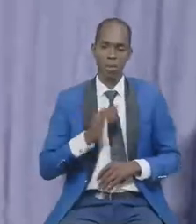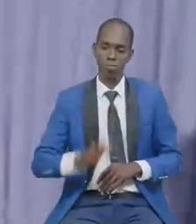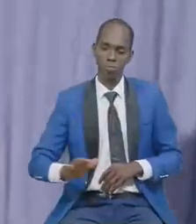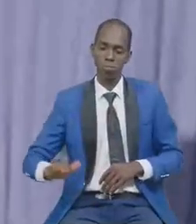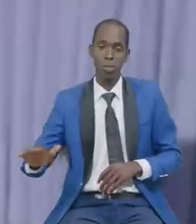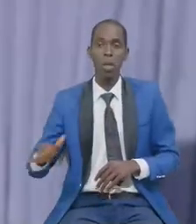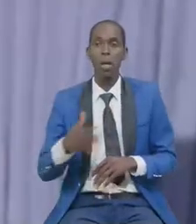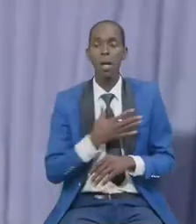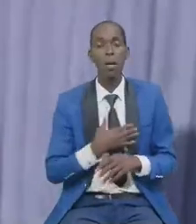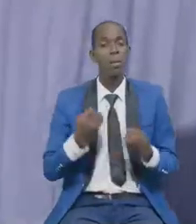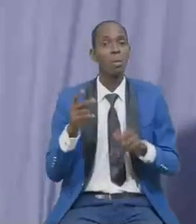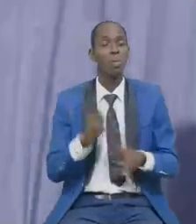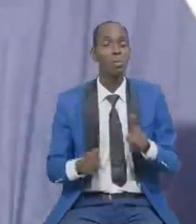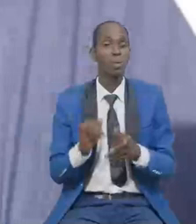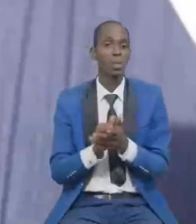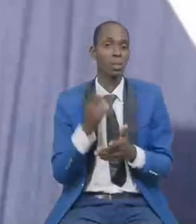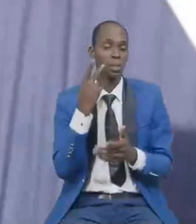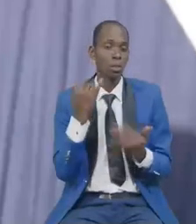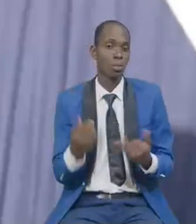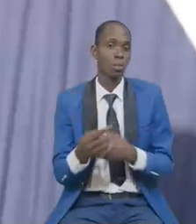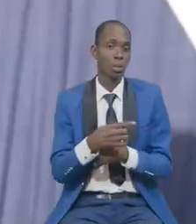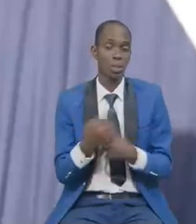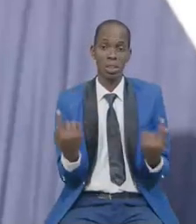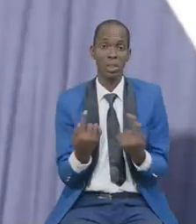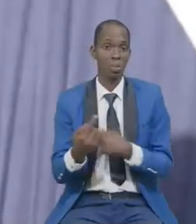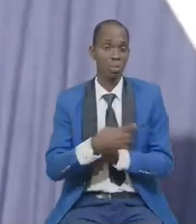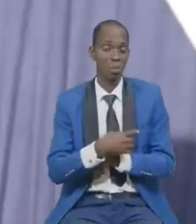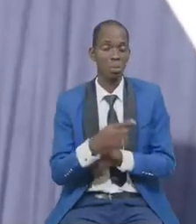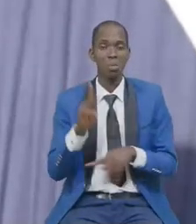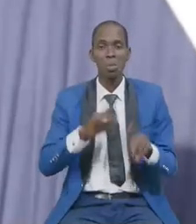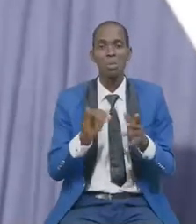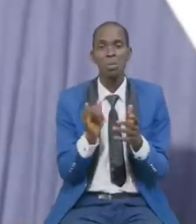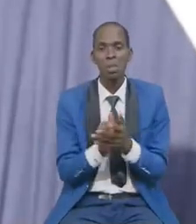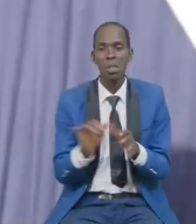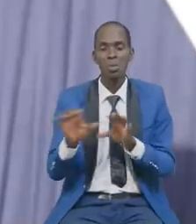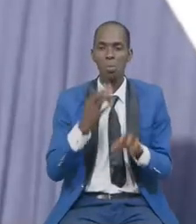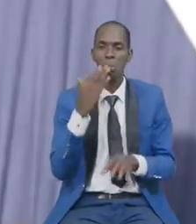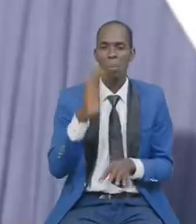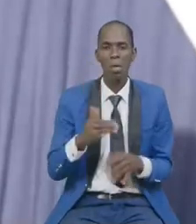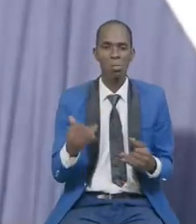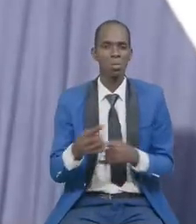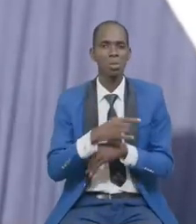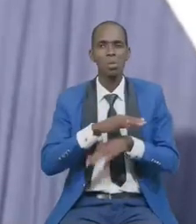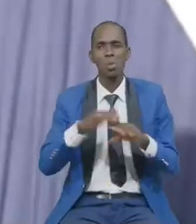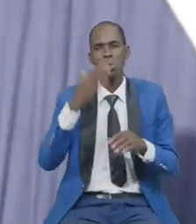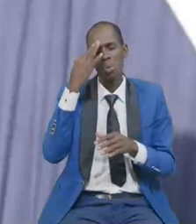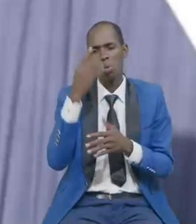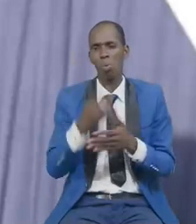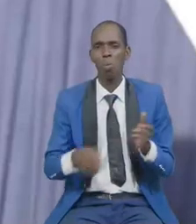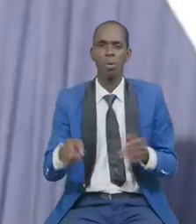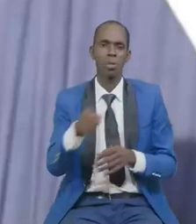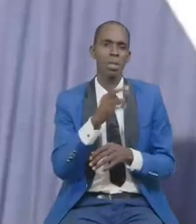aujourd'hui, ceux-là qui pratiquent le mal aujourd'hui, ils ne savent pas ce qu'ils font. C'est pourquoi le Seigneur Jésus-Christ a